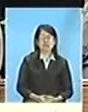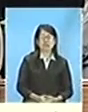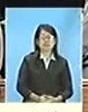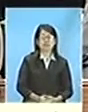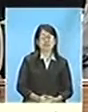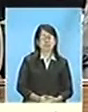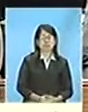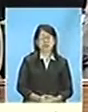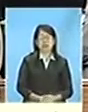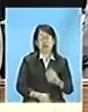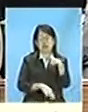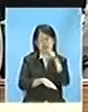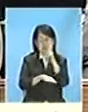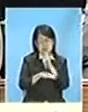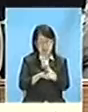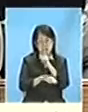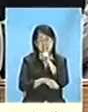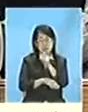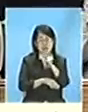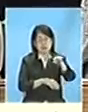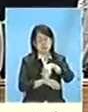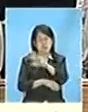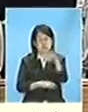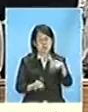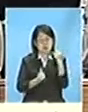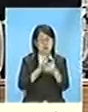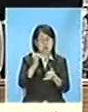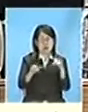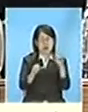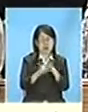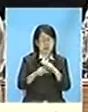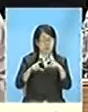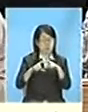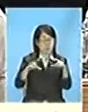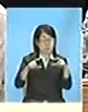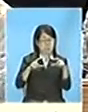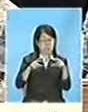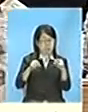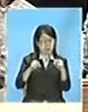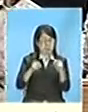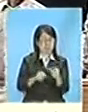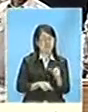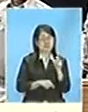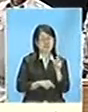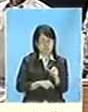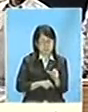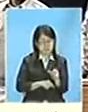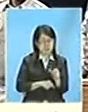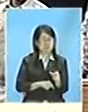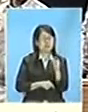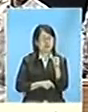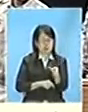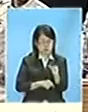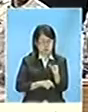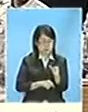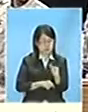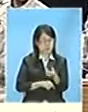ท่านสมาชิกคะเมื่อท่านสมาชิกเข้าห้องประชุมแล้วกรุณาเสียบบัตรแสดงตนเข้าที่ช่องเสียบบัตรและกดที่ช่องแสดงตนด้ว